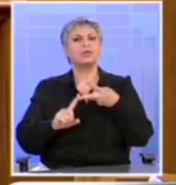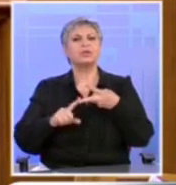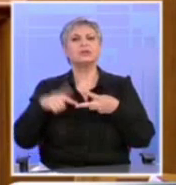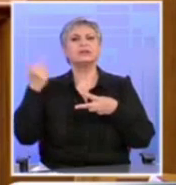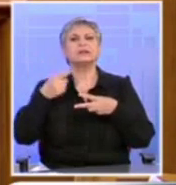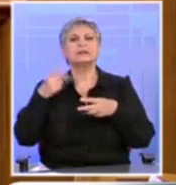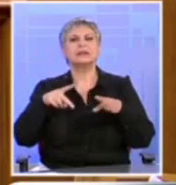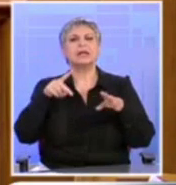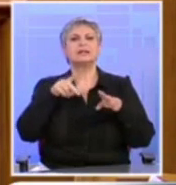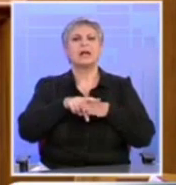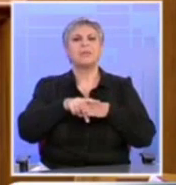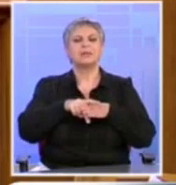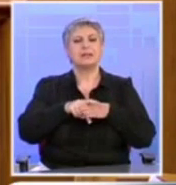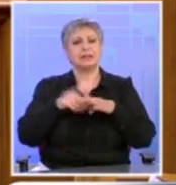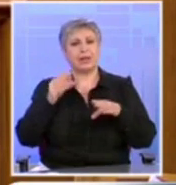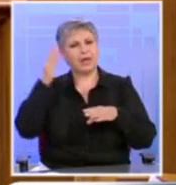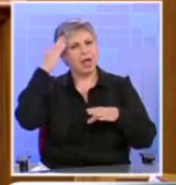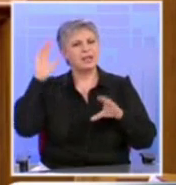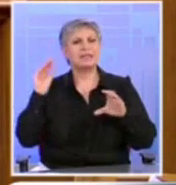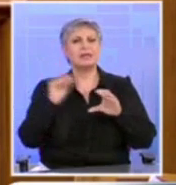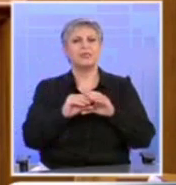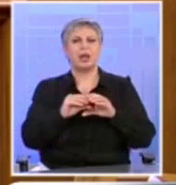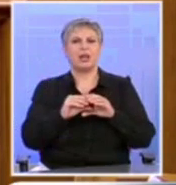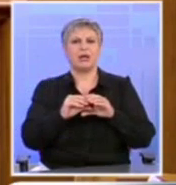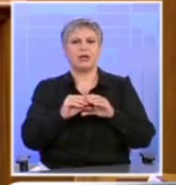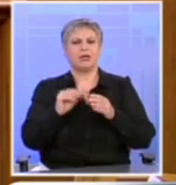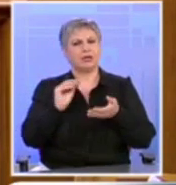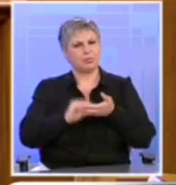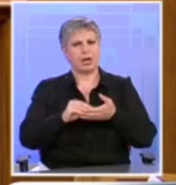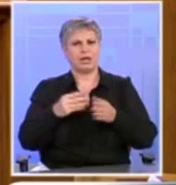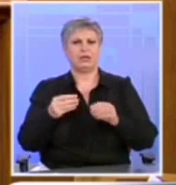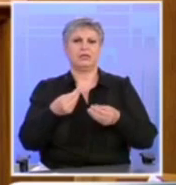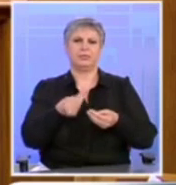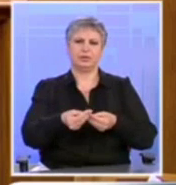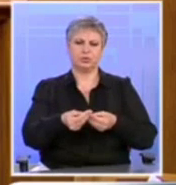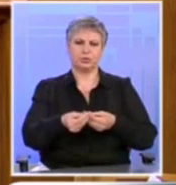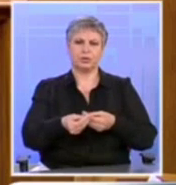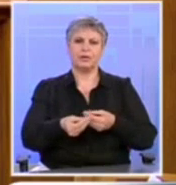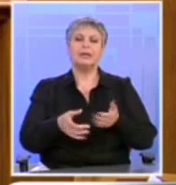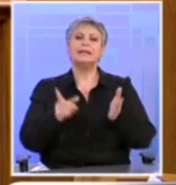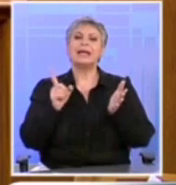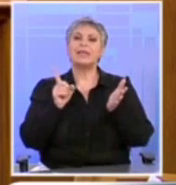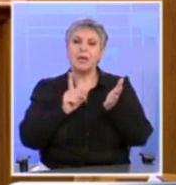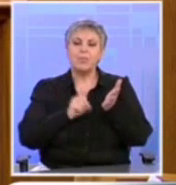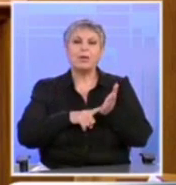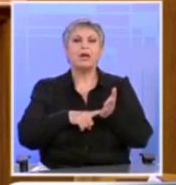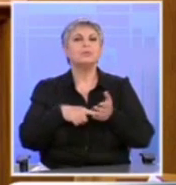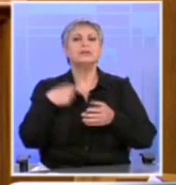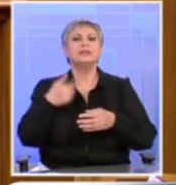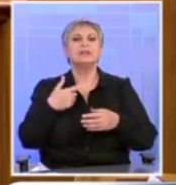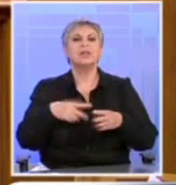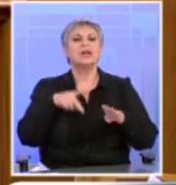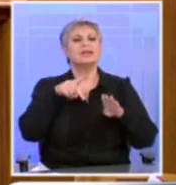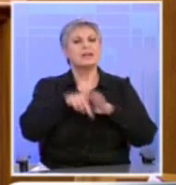των τραπεζών. Μία, θα πρέπει δηλαδή με λίγα λόγια να επανέλθει σε μία